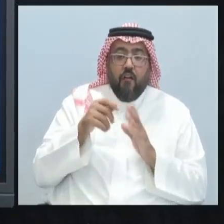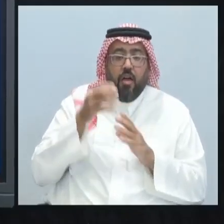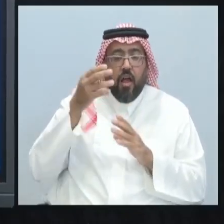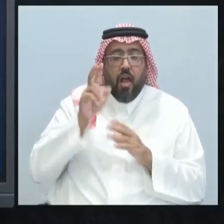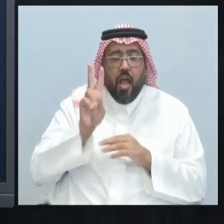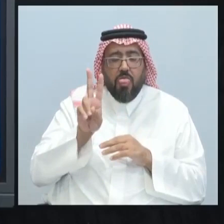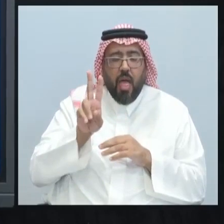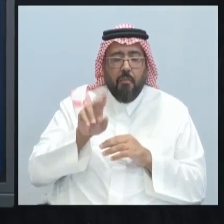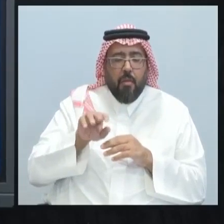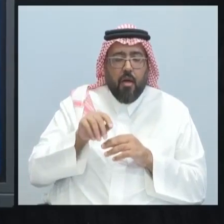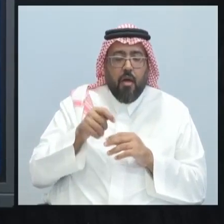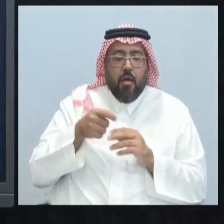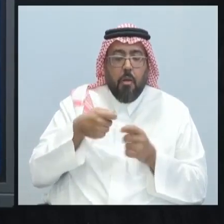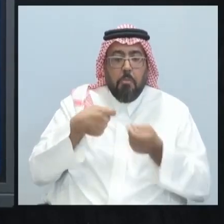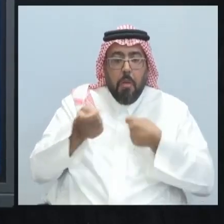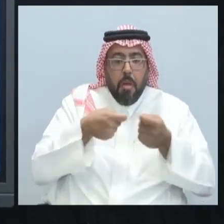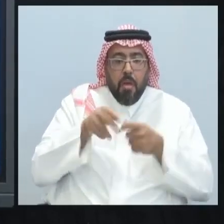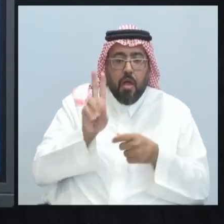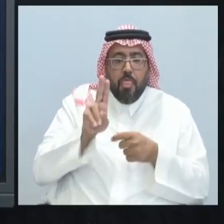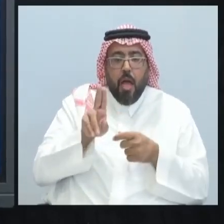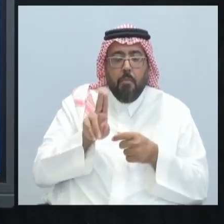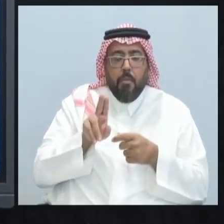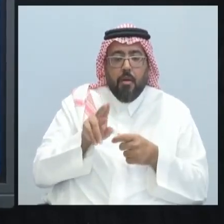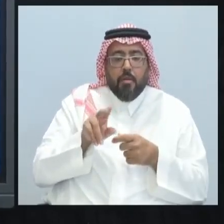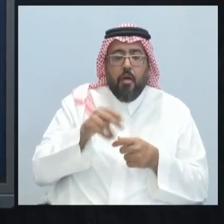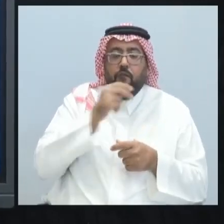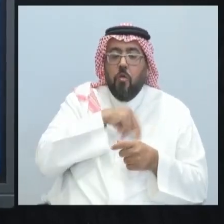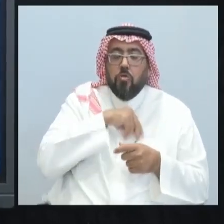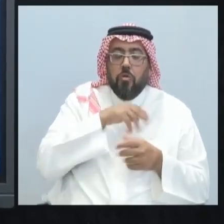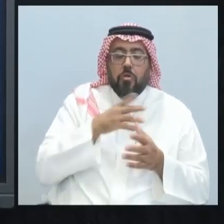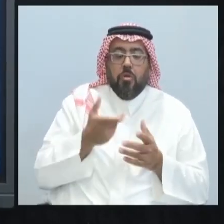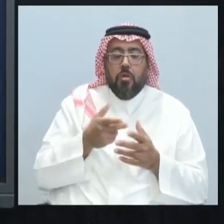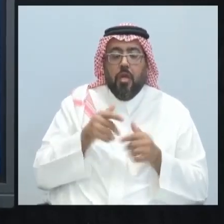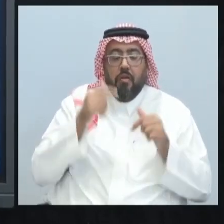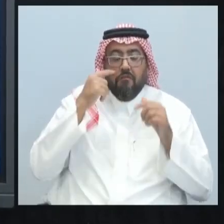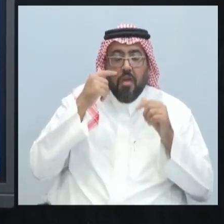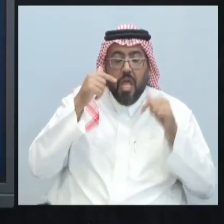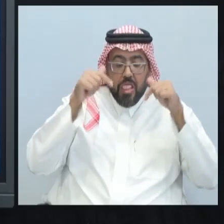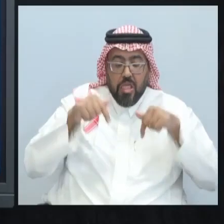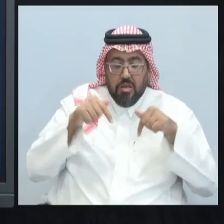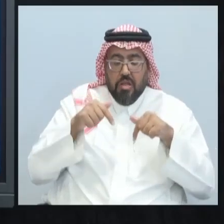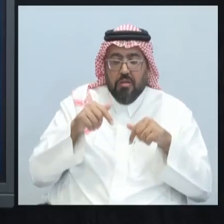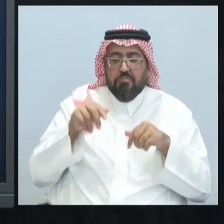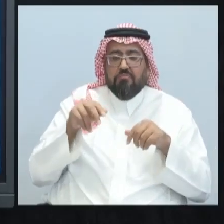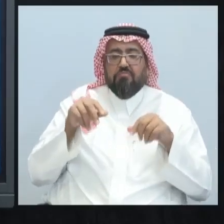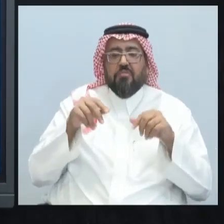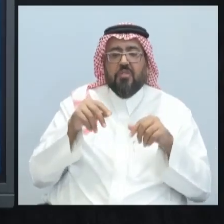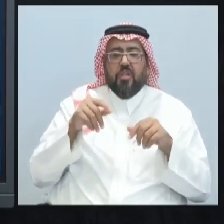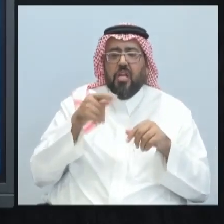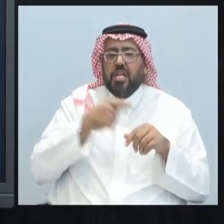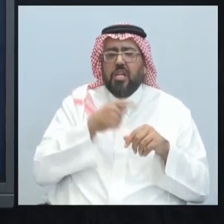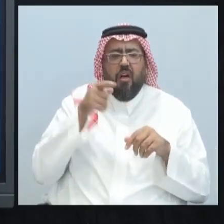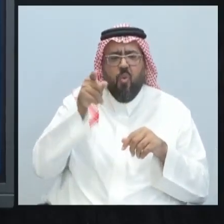عاقبته وخيم في الدنيا والاخره اما في الدنيا يكتسب السمعه السيئه في الاخره هو